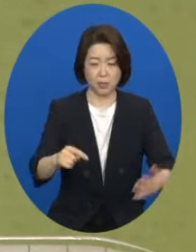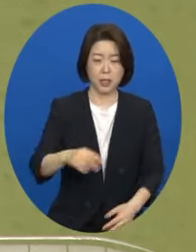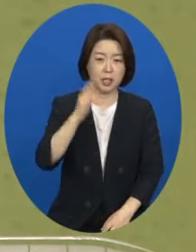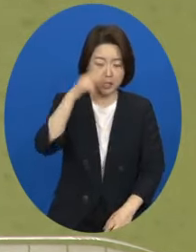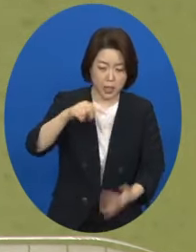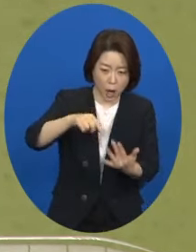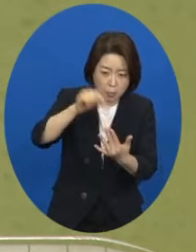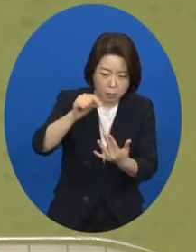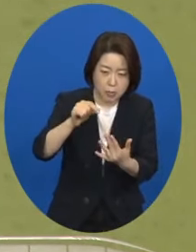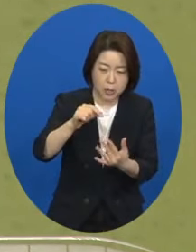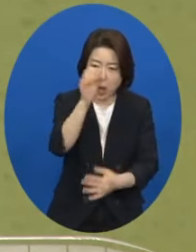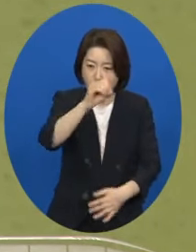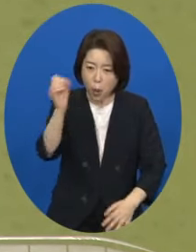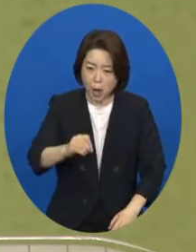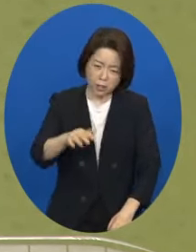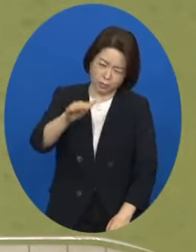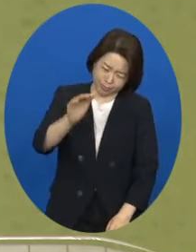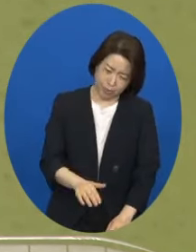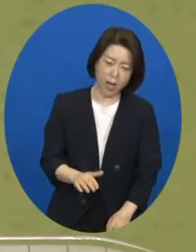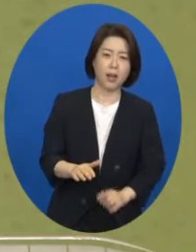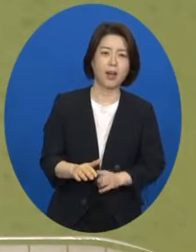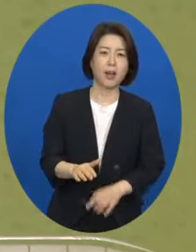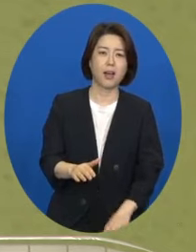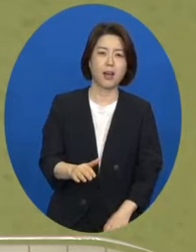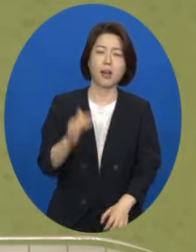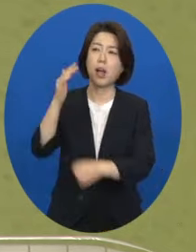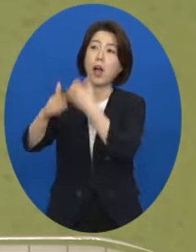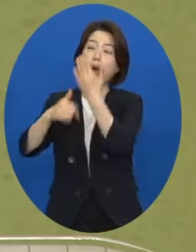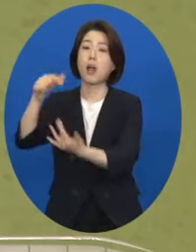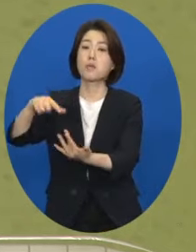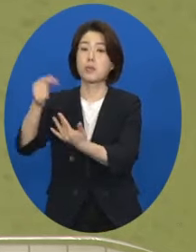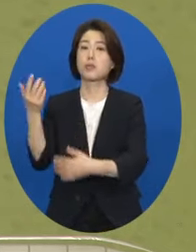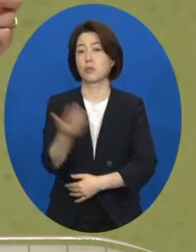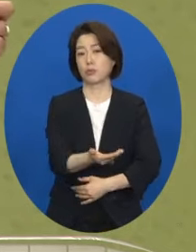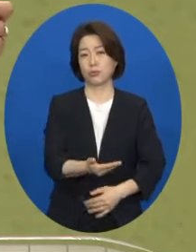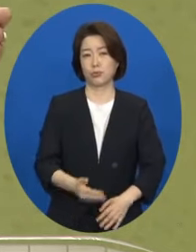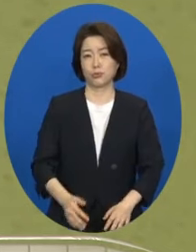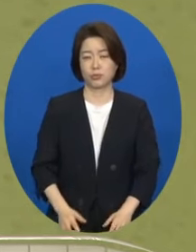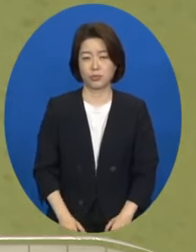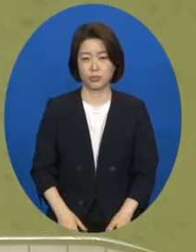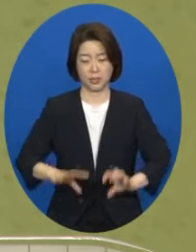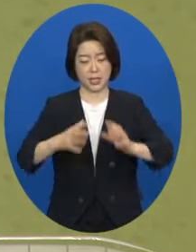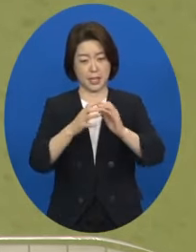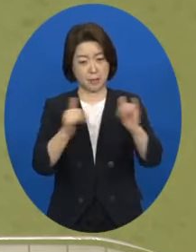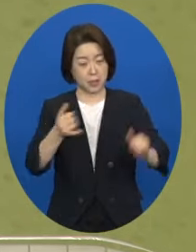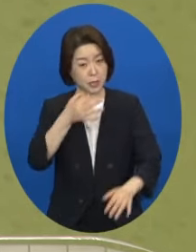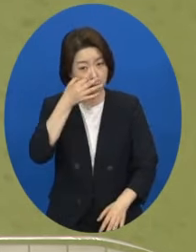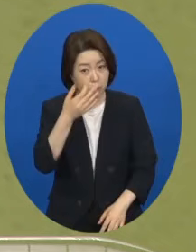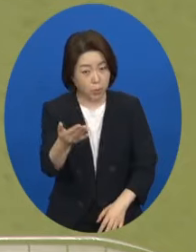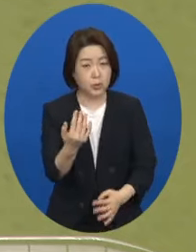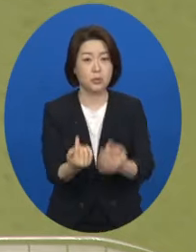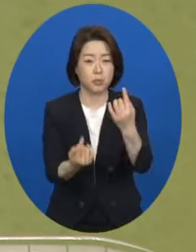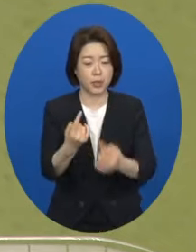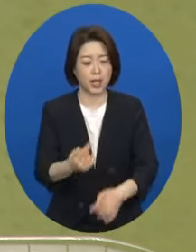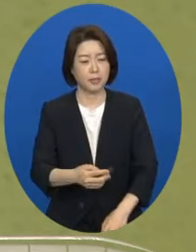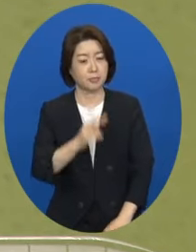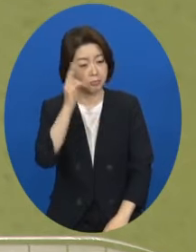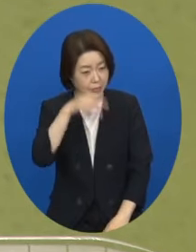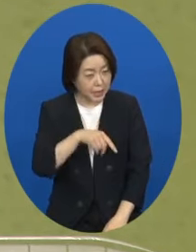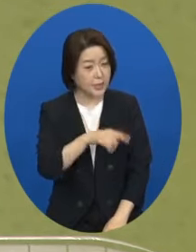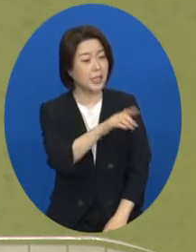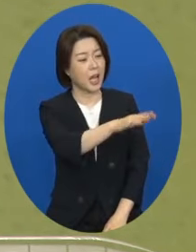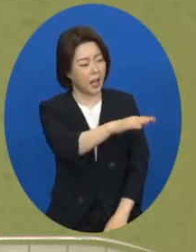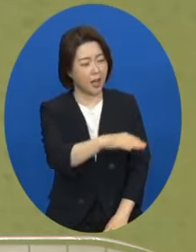얼마나 낮아요? 사실 하나님이 선택하신 거예요. 사실 이 백성들에게 보여준다기보다, 사울아